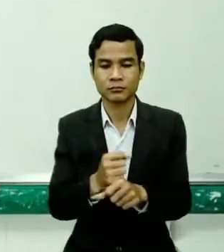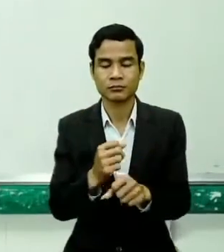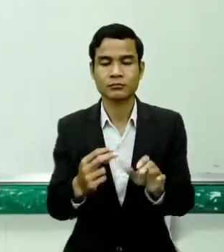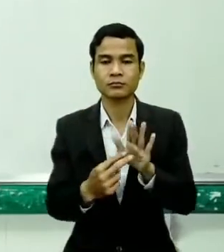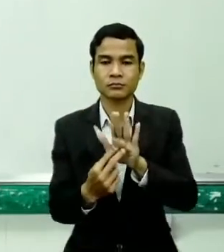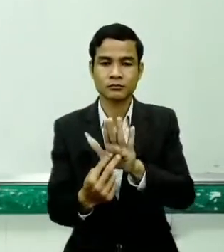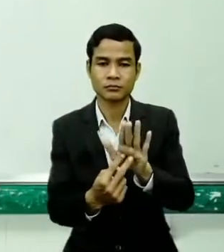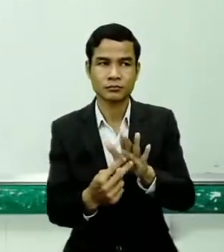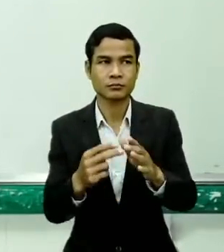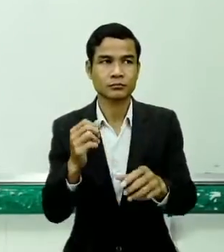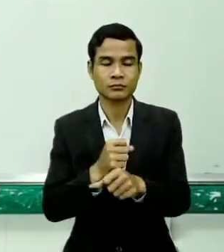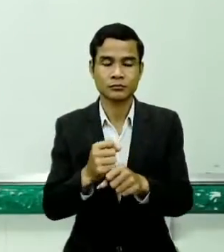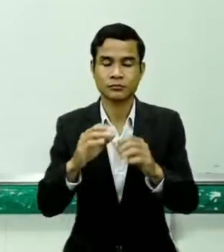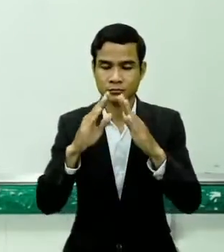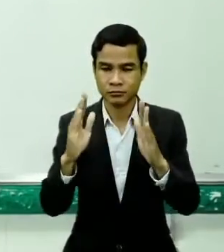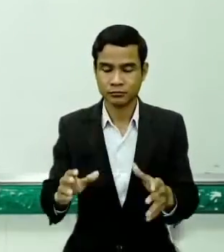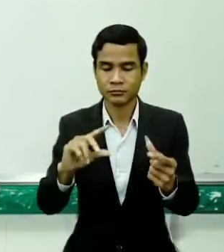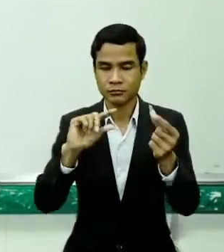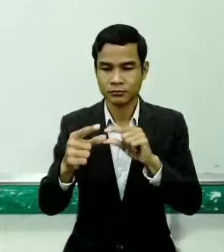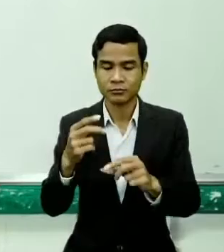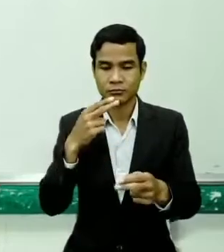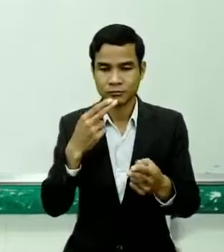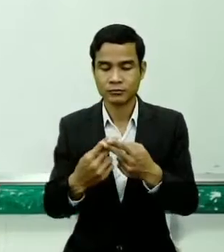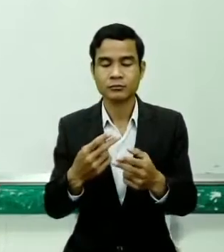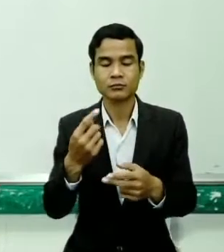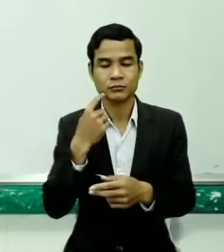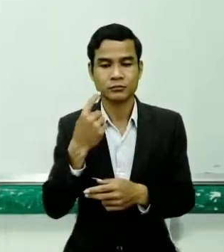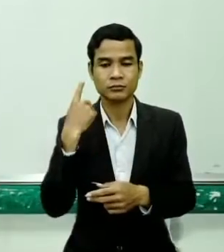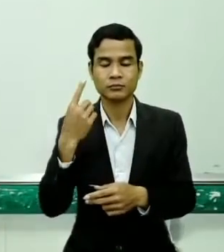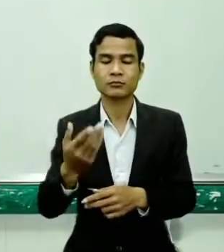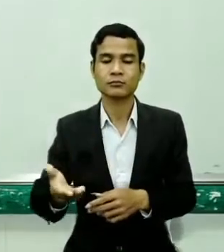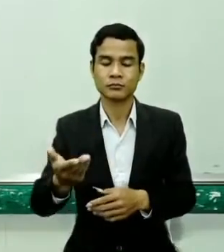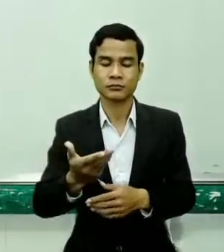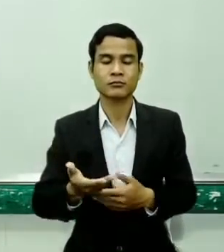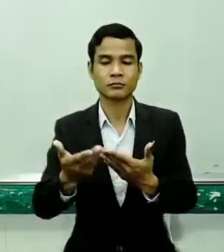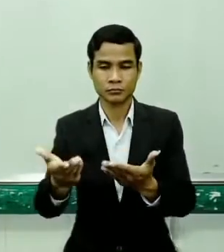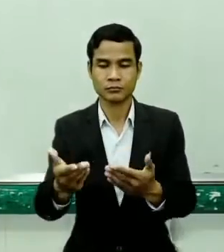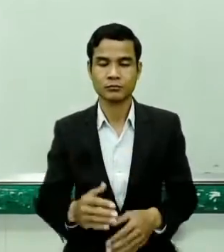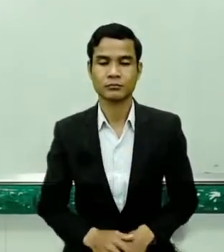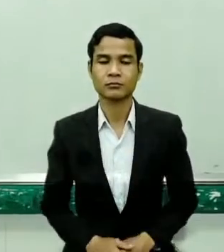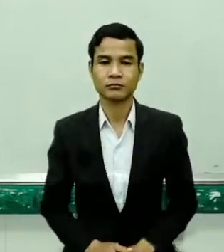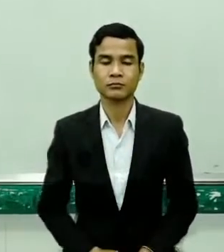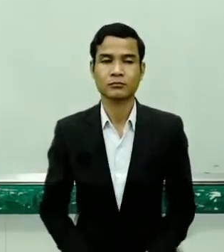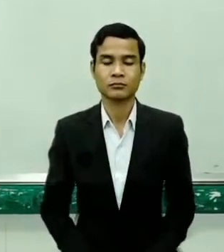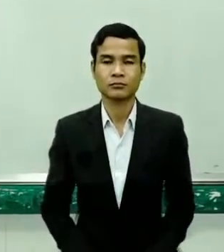té đài nẹ cổ bạn đã chung cốn cả tí tháng ngày mùn